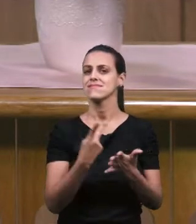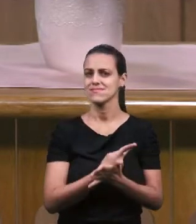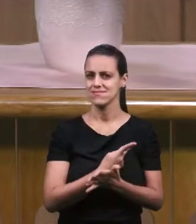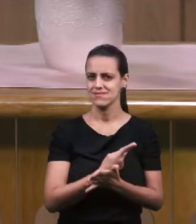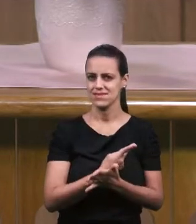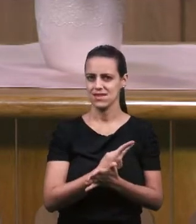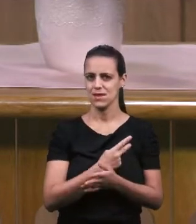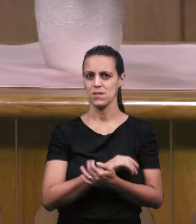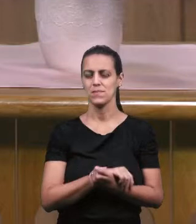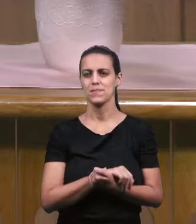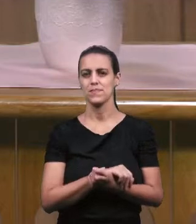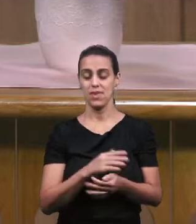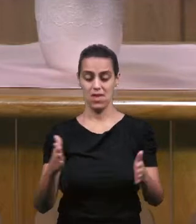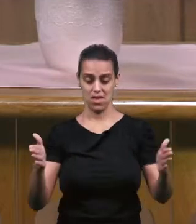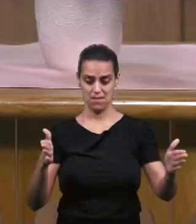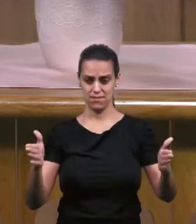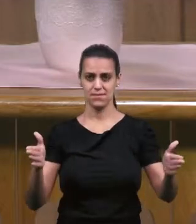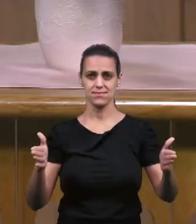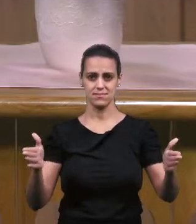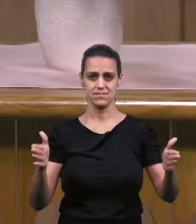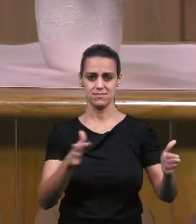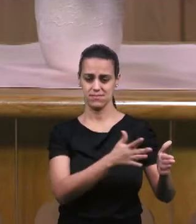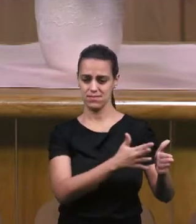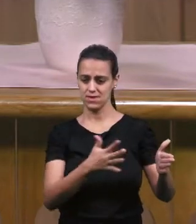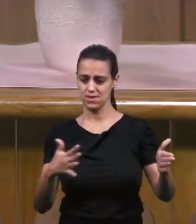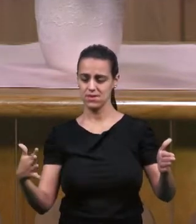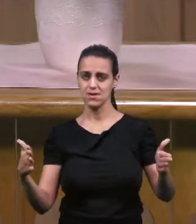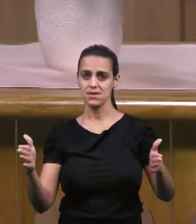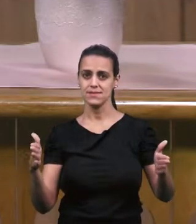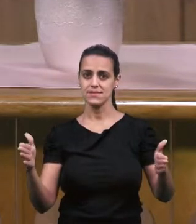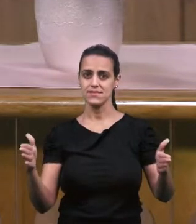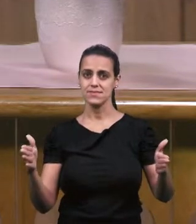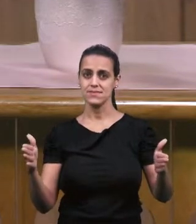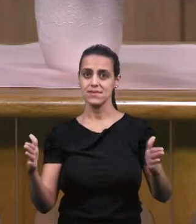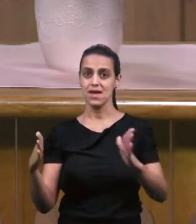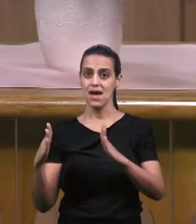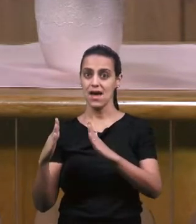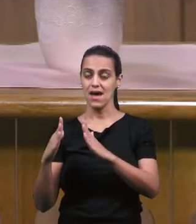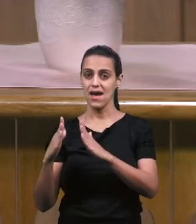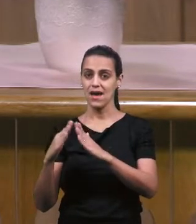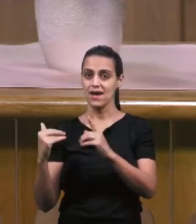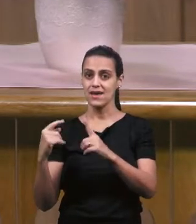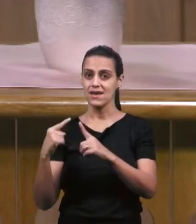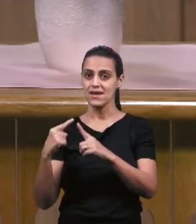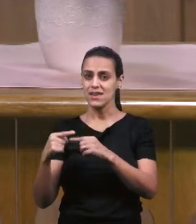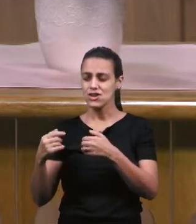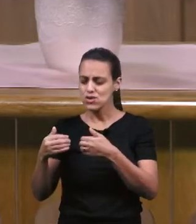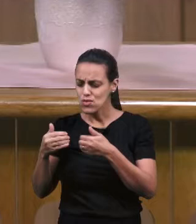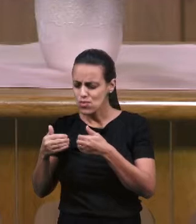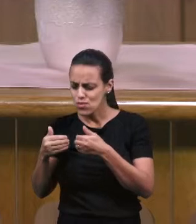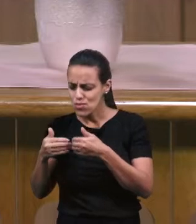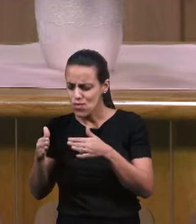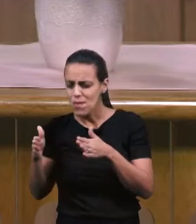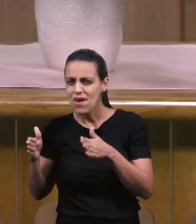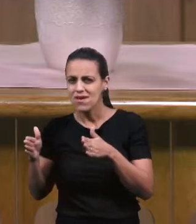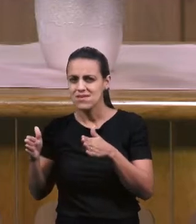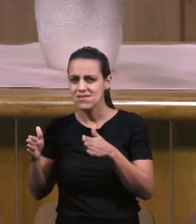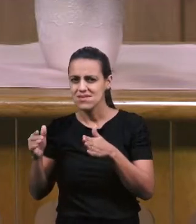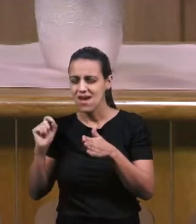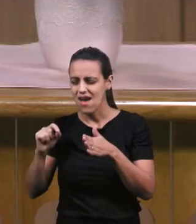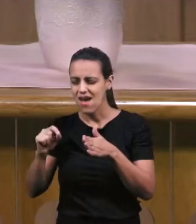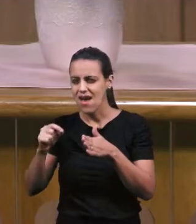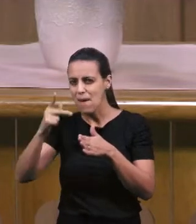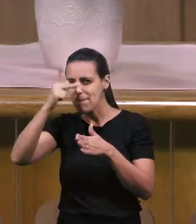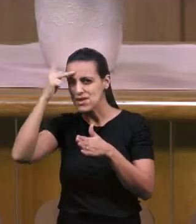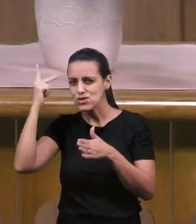dans cette période, c'était que l'Église, donc l'Église qui était née là,